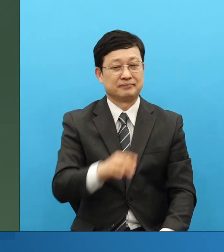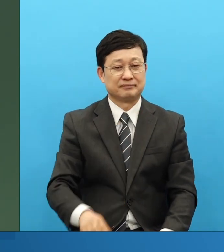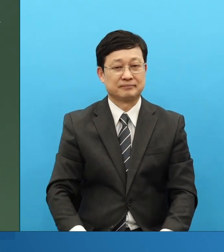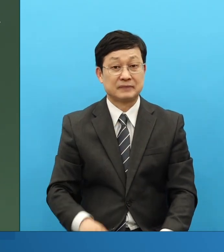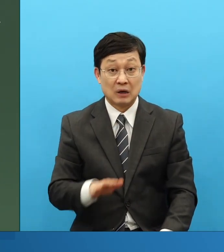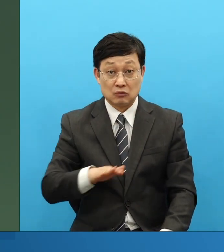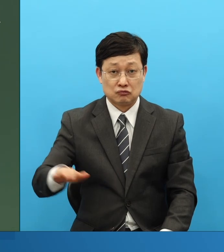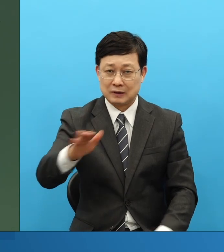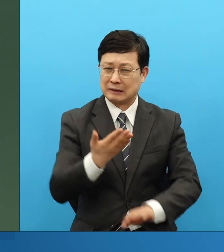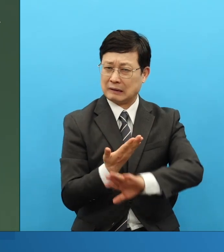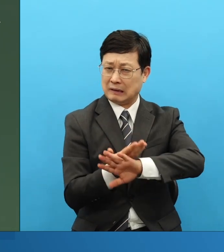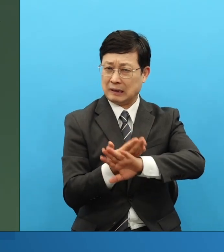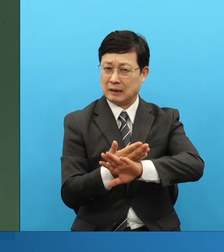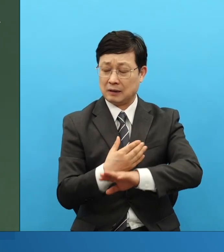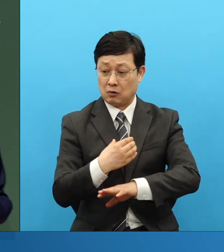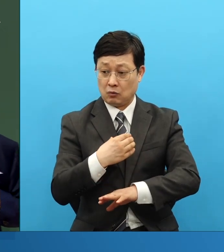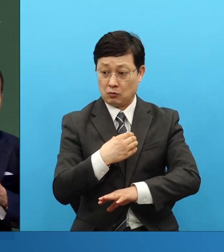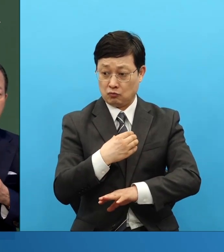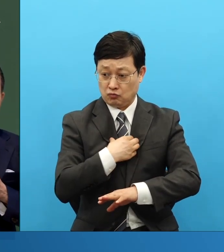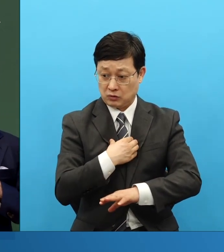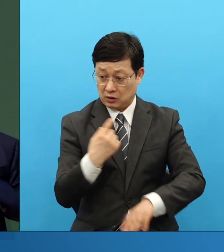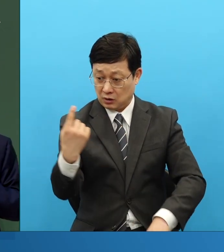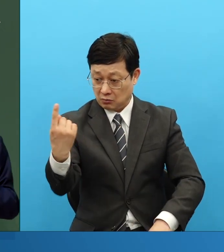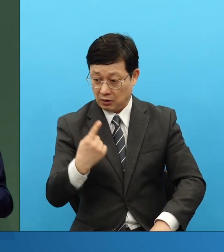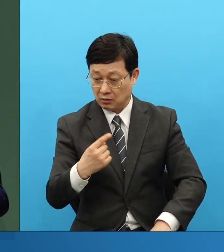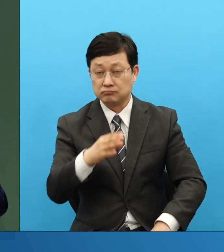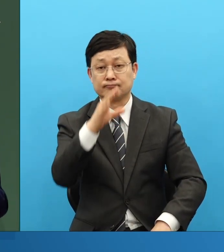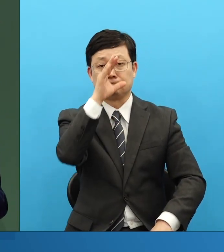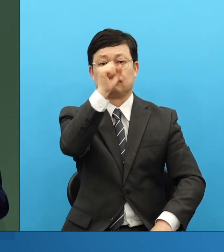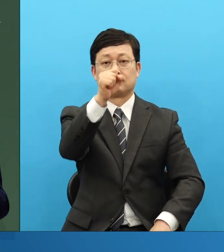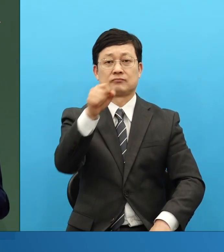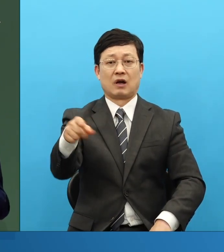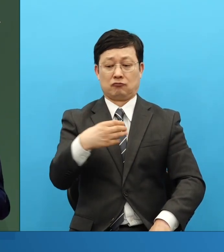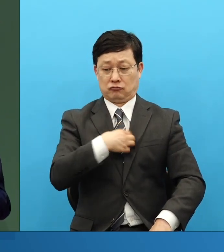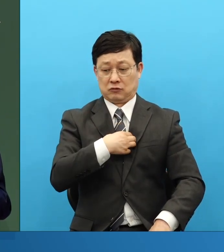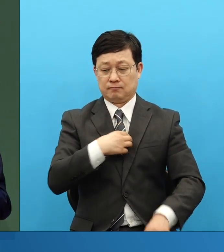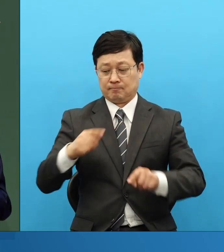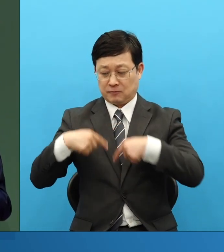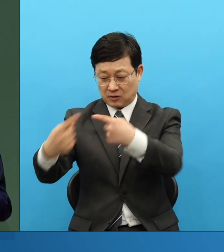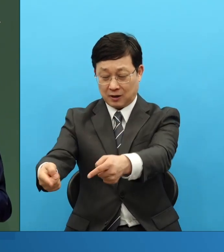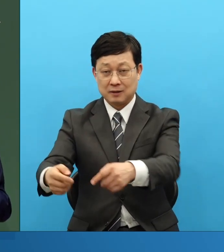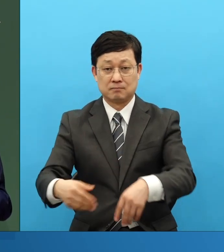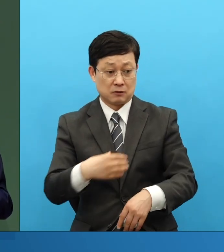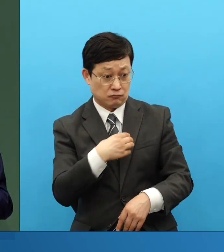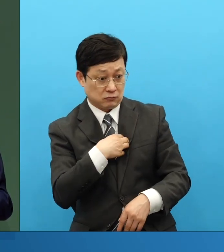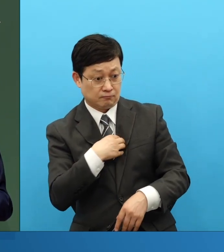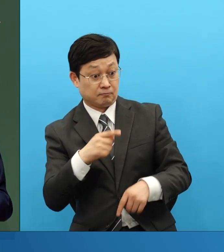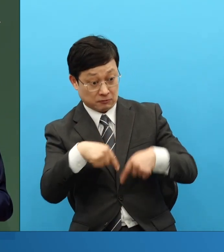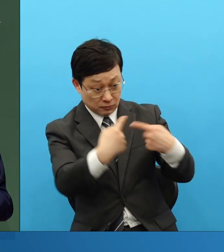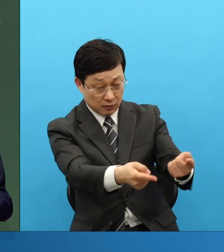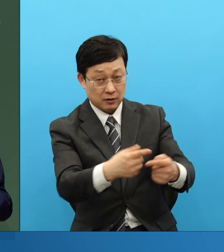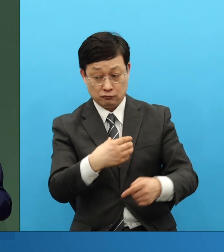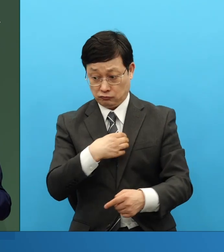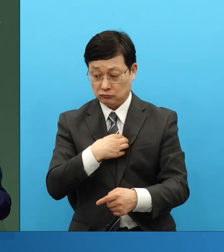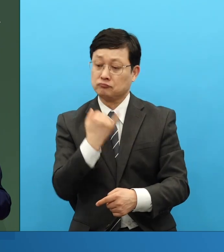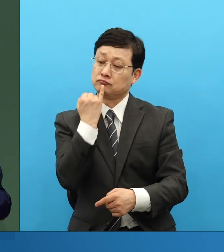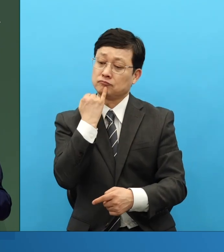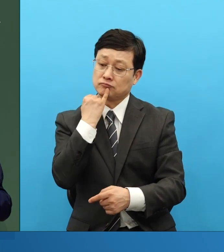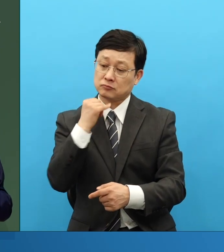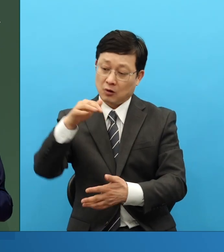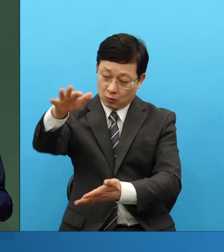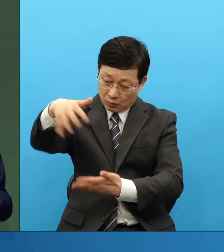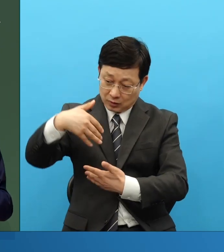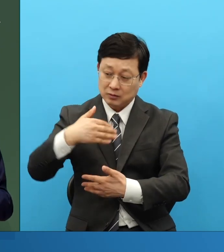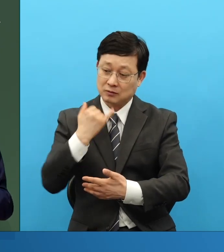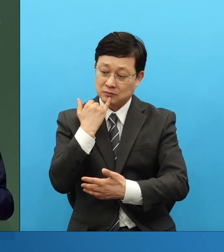우리는 위기를 선택합니다. But we choose the crises. 모든 성공했던 사람들이 위기를 선택했어요. That all the people who succeeded, they chose